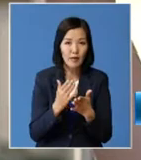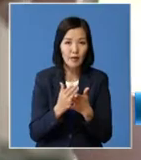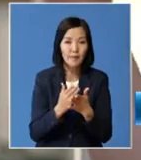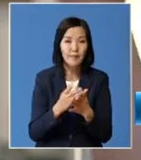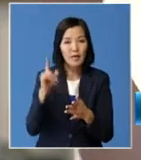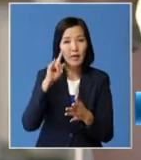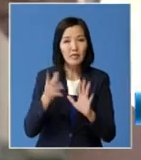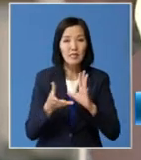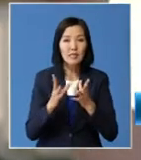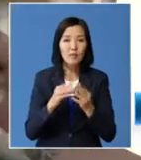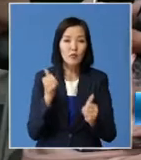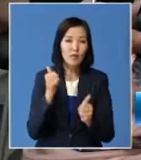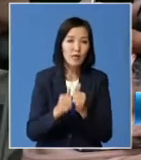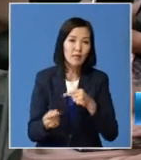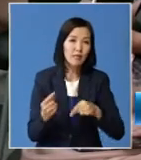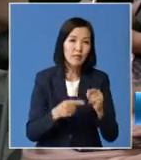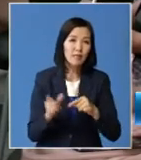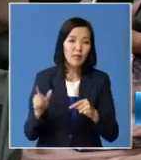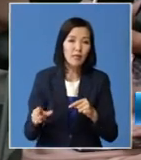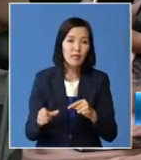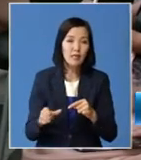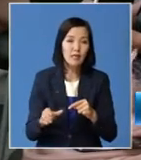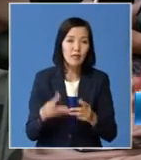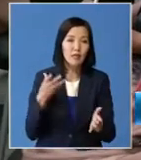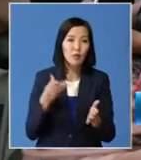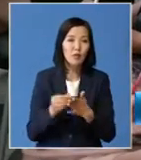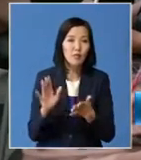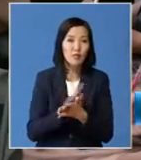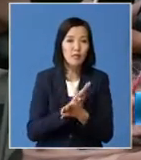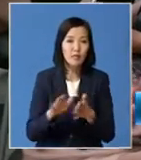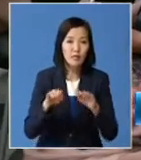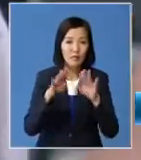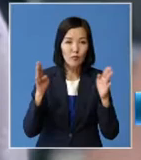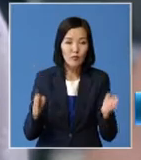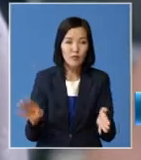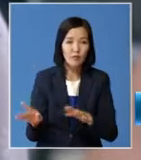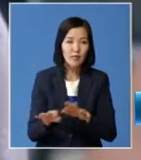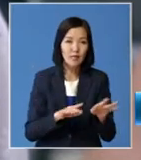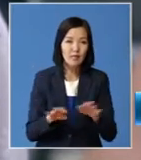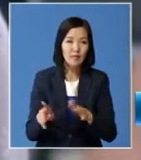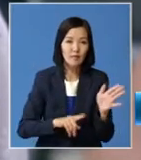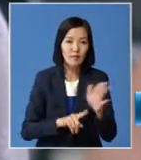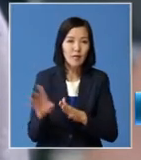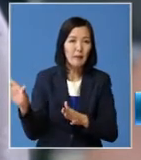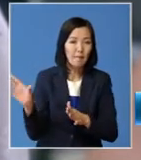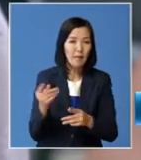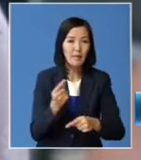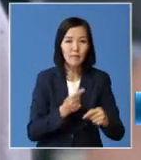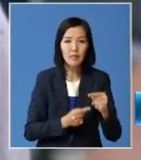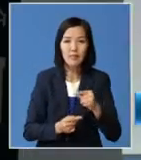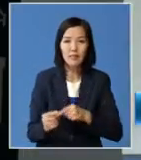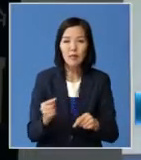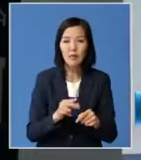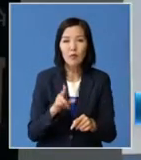көлемінде еліміздің әрбір кәсіпкеріне абоненттік төлемсіз тегін пост терминал акциясы басталды. Осы арқылы біз елдегі барлық бизнесмендерге